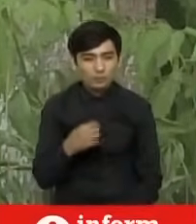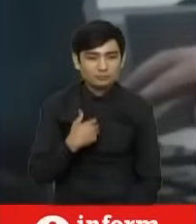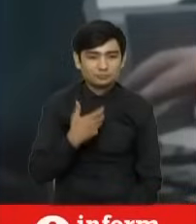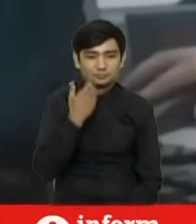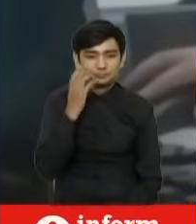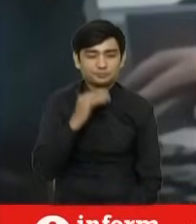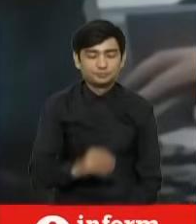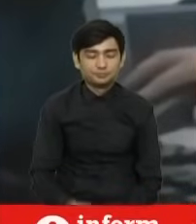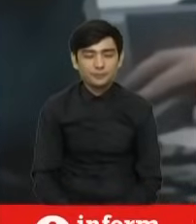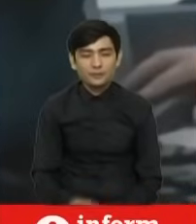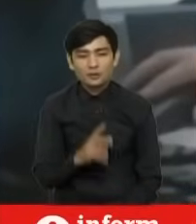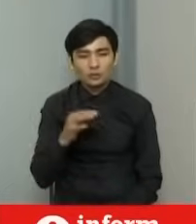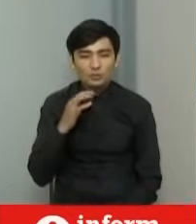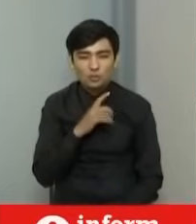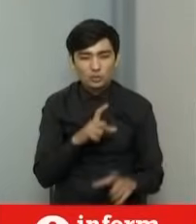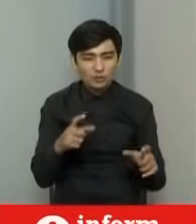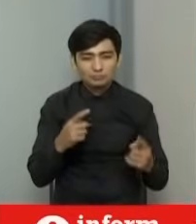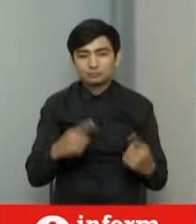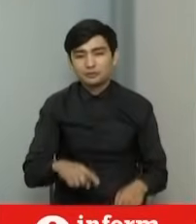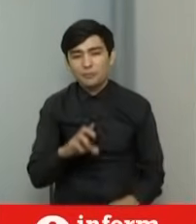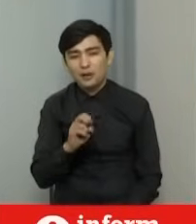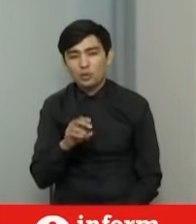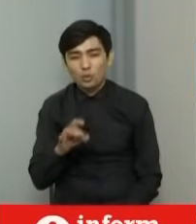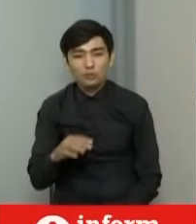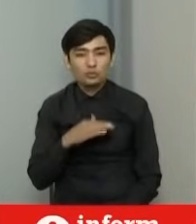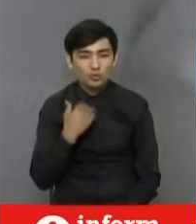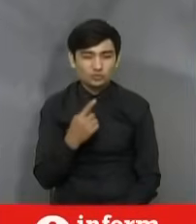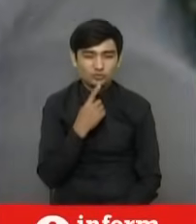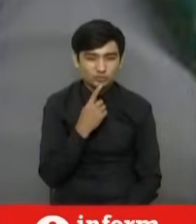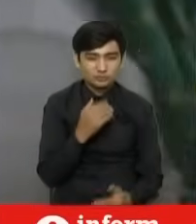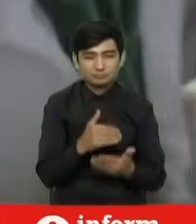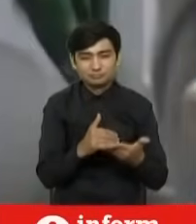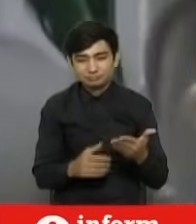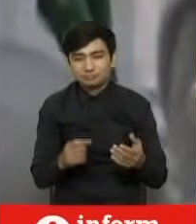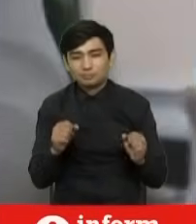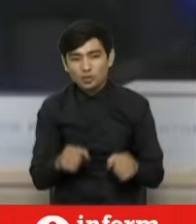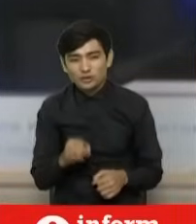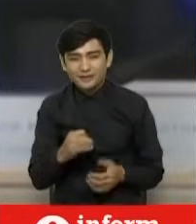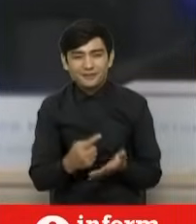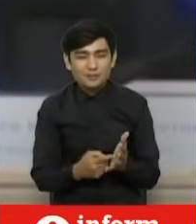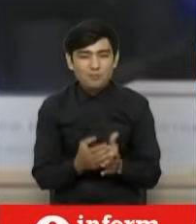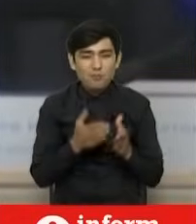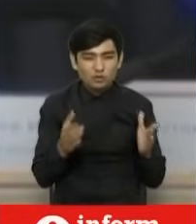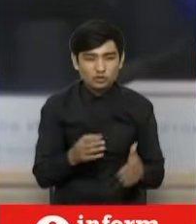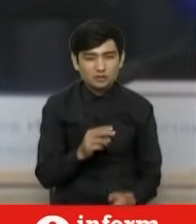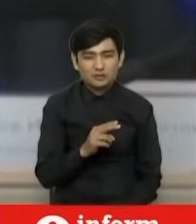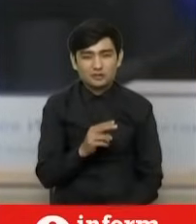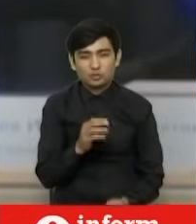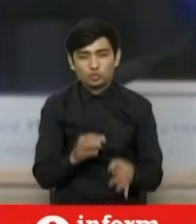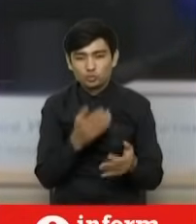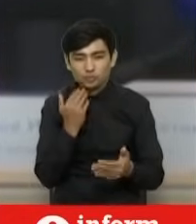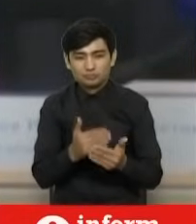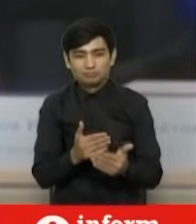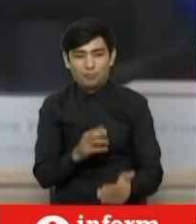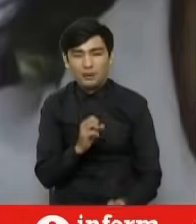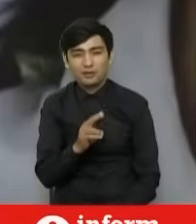получилось. Но не все желающие стать банкротами могут пройти сложную процедуру. Чаще всего востребована процедура внесудебного банкротства,